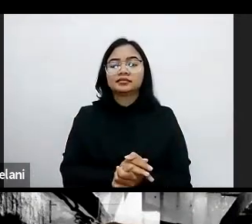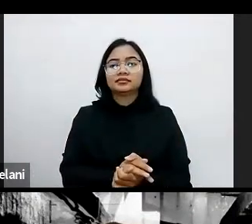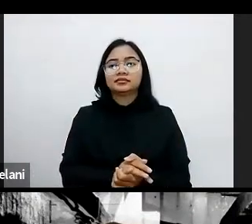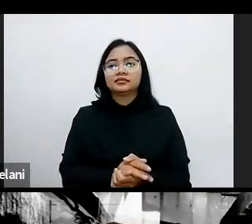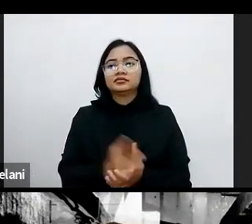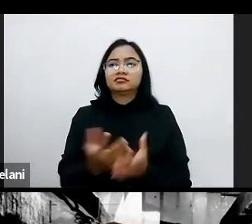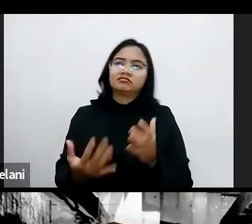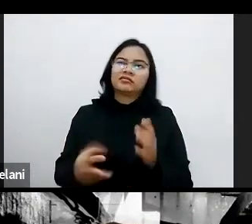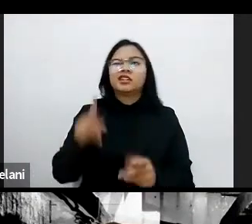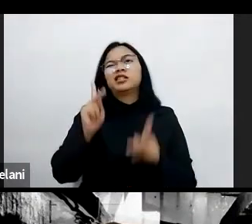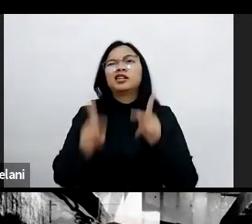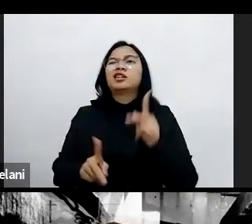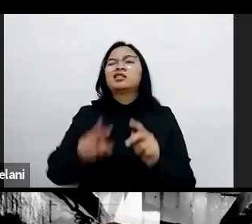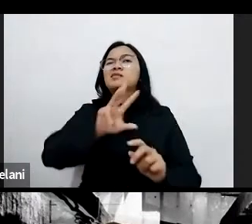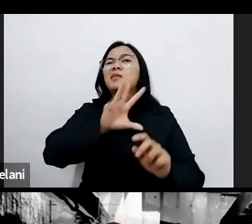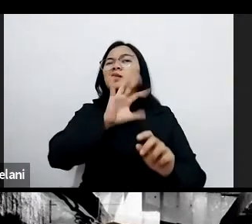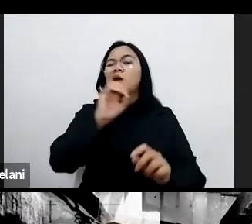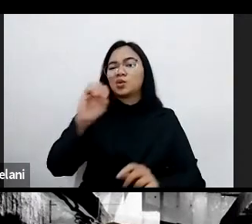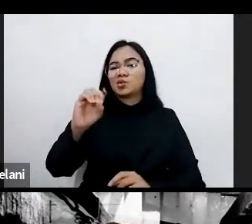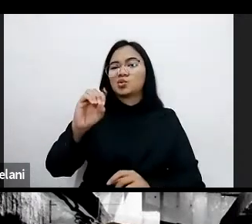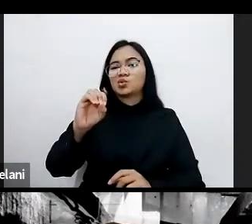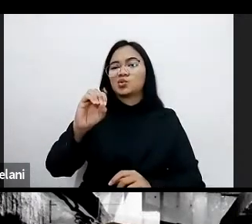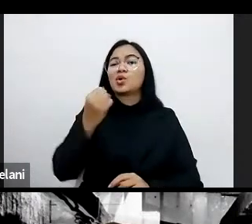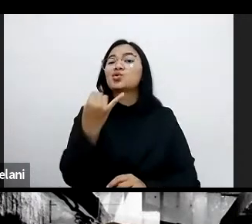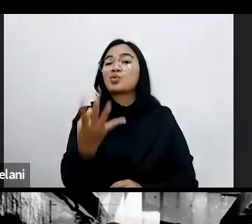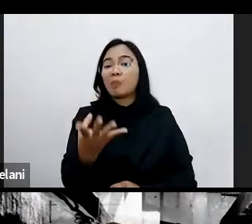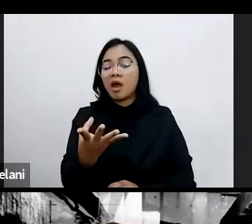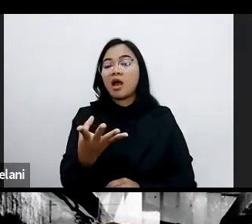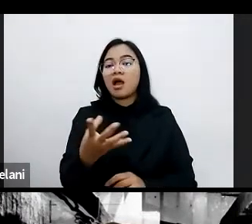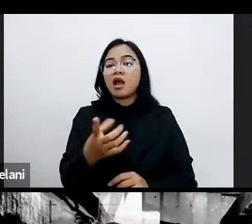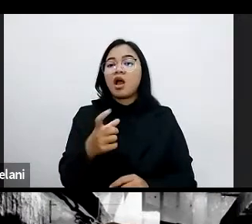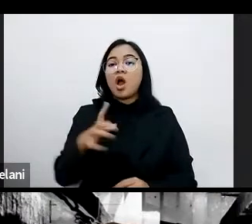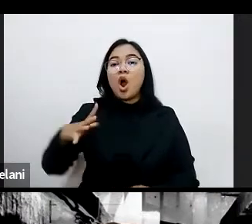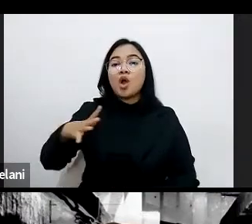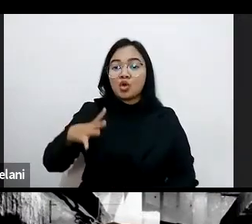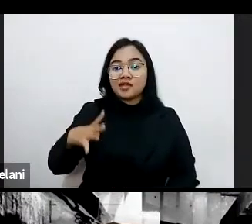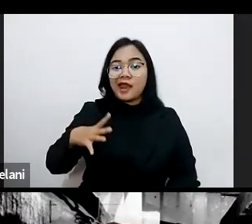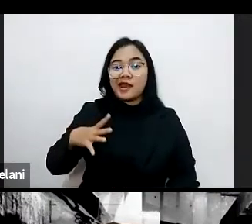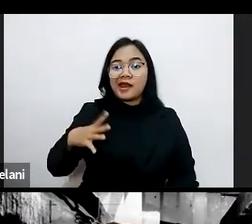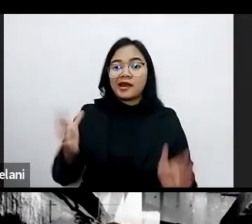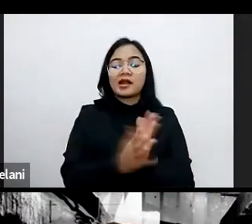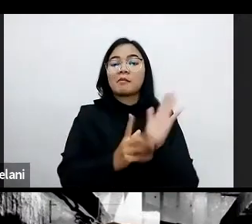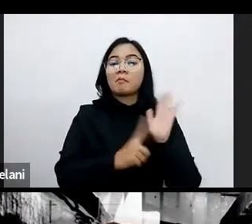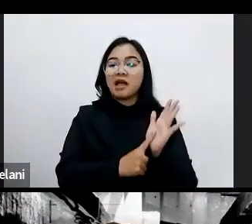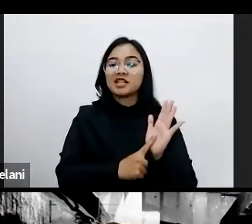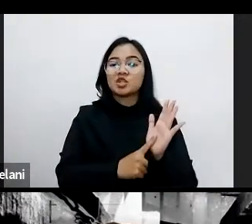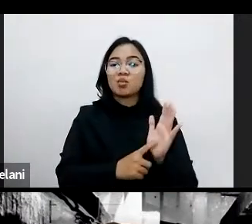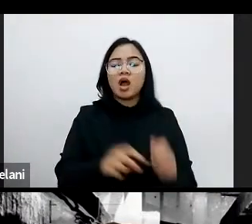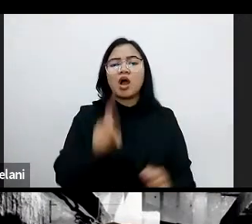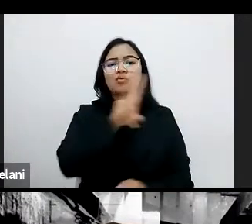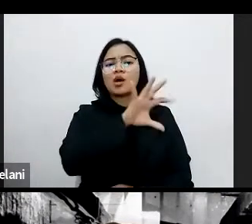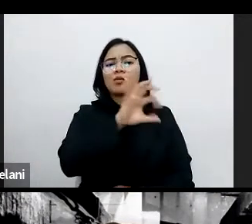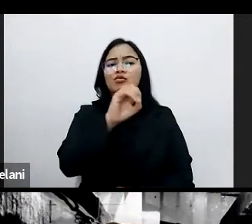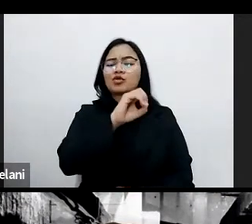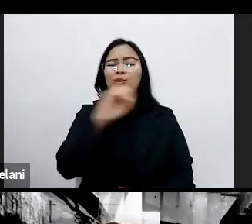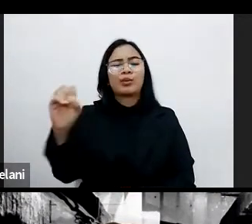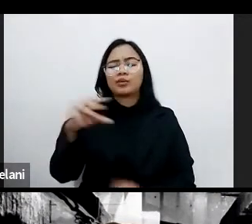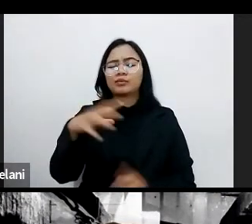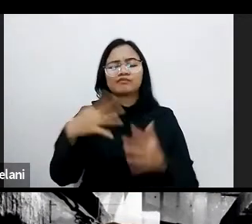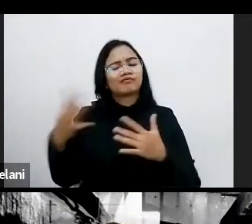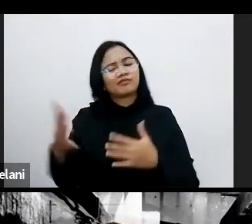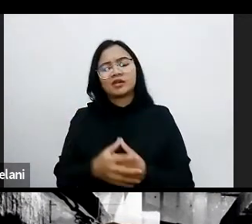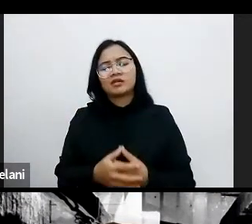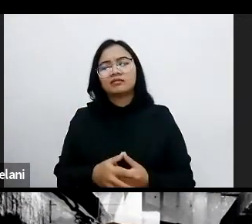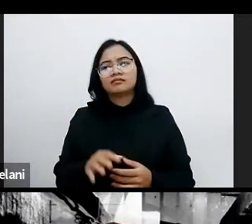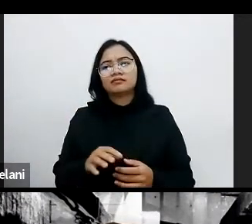900 sekian gitu jumlah dosen itu, dan kemudian jumlah mahasiswa mungkin 20 ribu sekian ya, mungkin karena sekarang